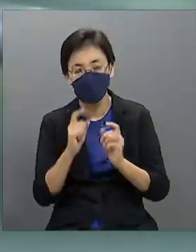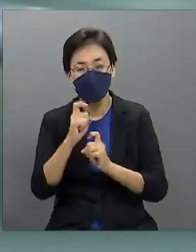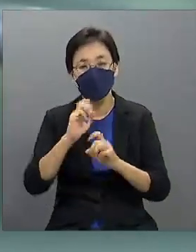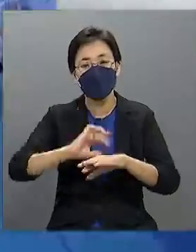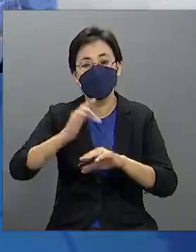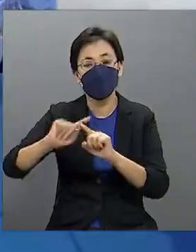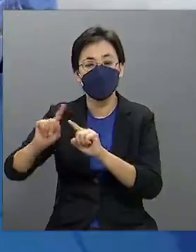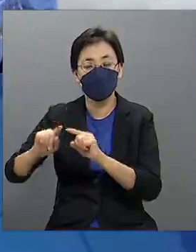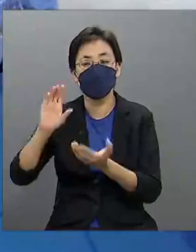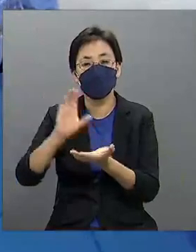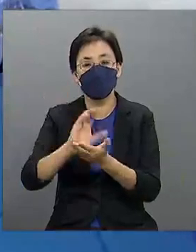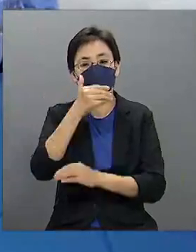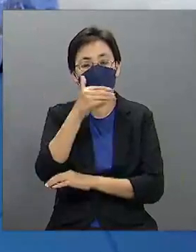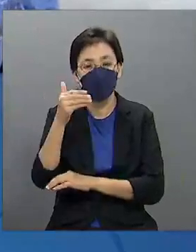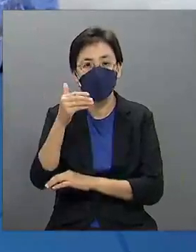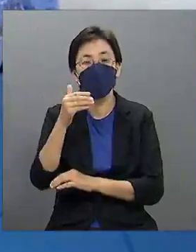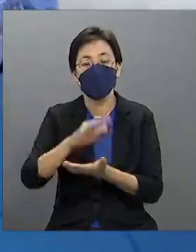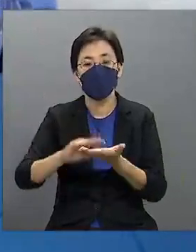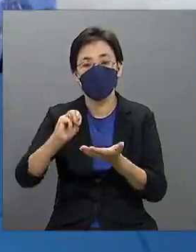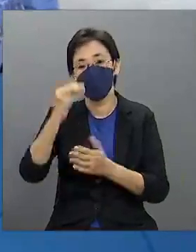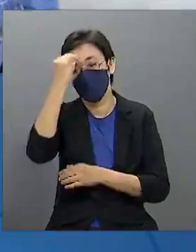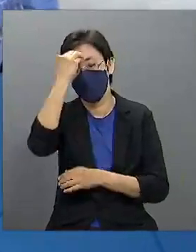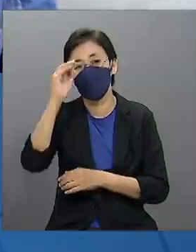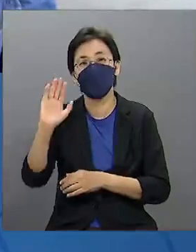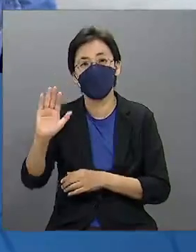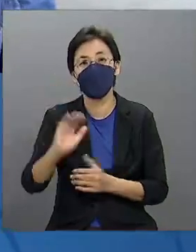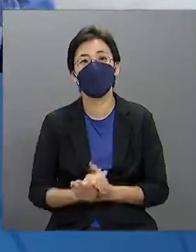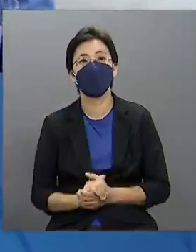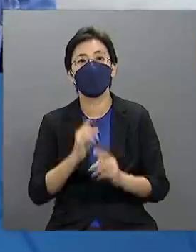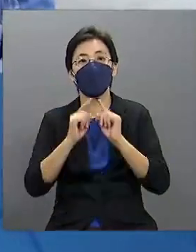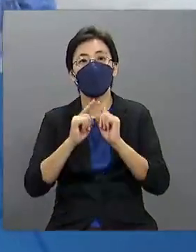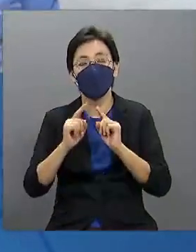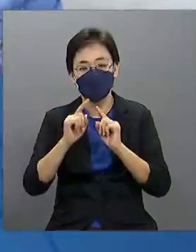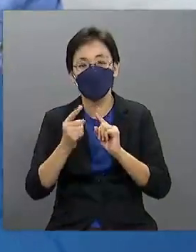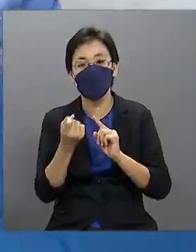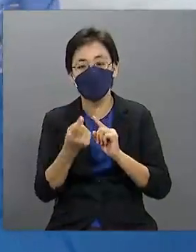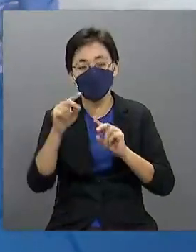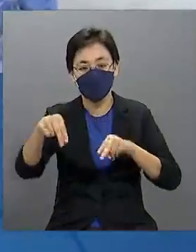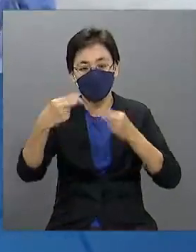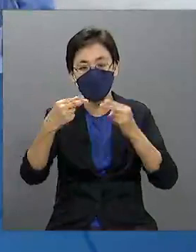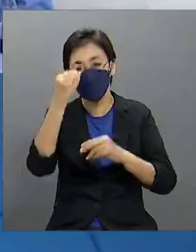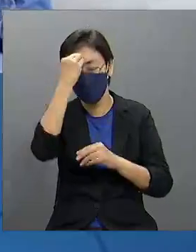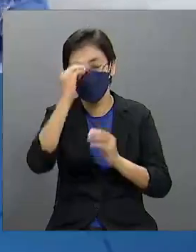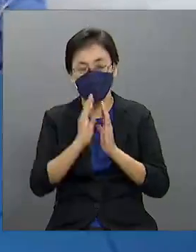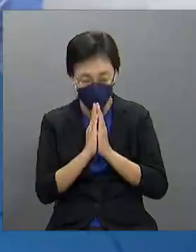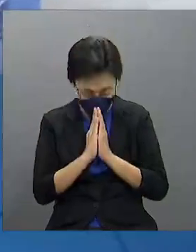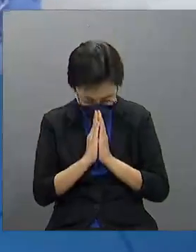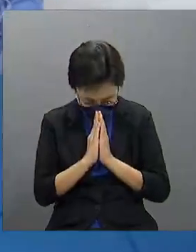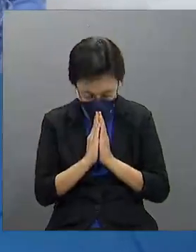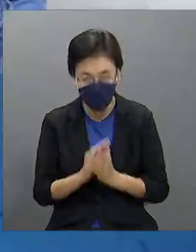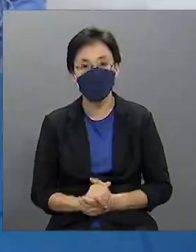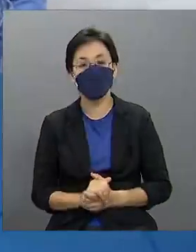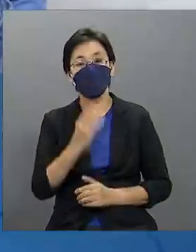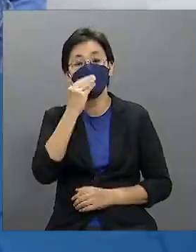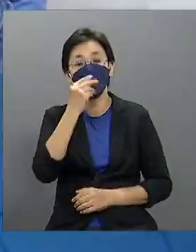หาวิทยาลยโทโคกุอาจารย์ร่พ insp. ร. สดศัดจะ ideological สวดีคาอารยิบา